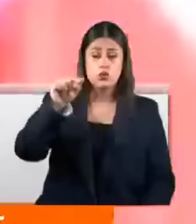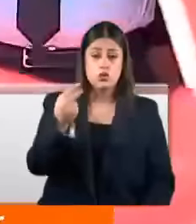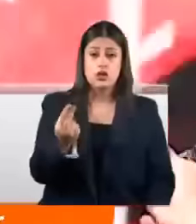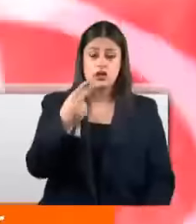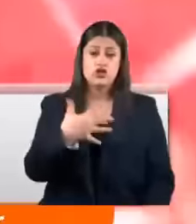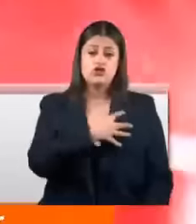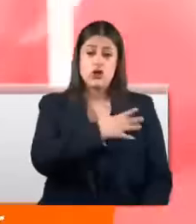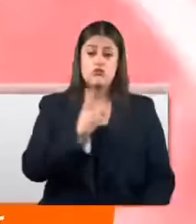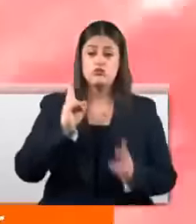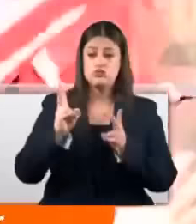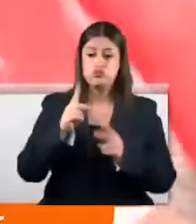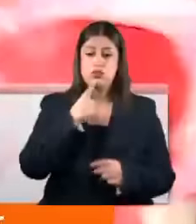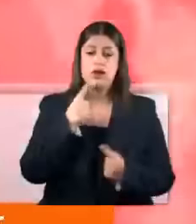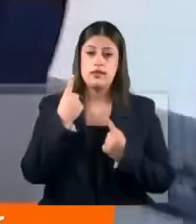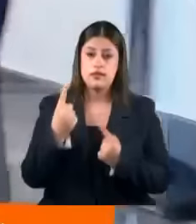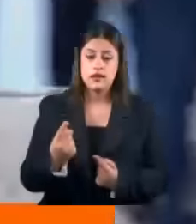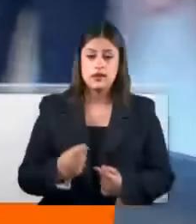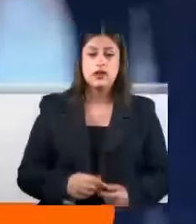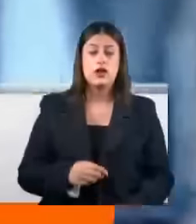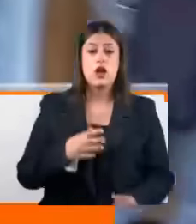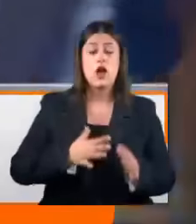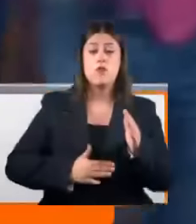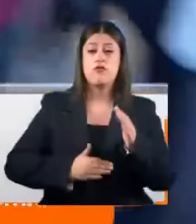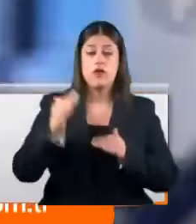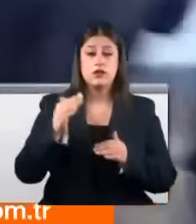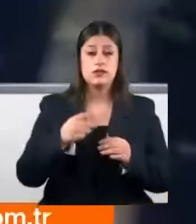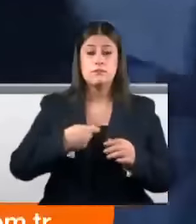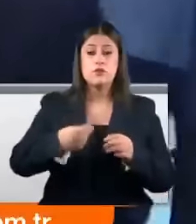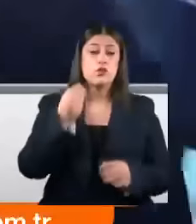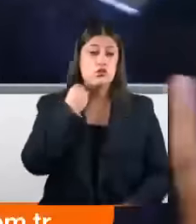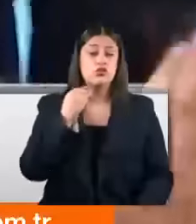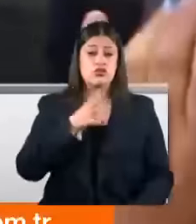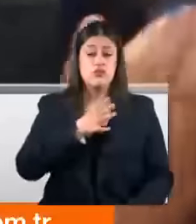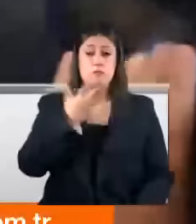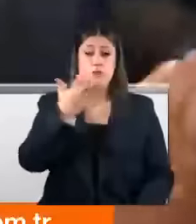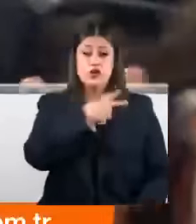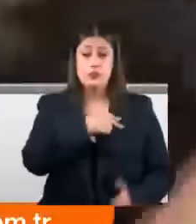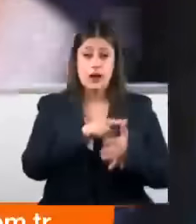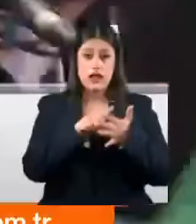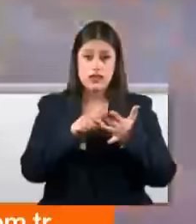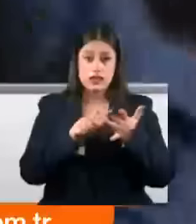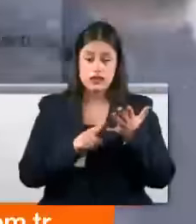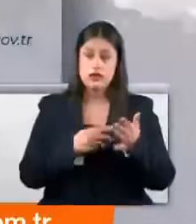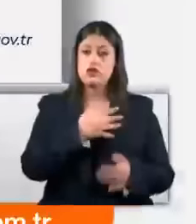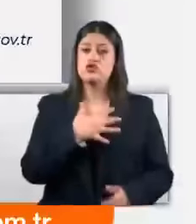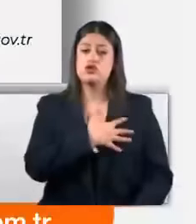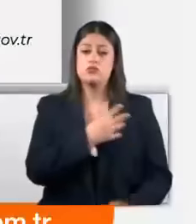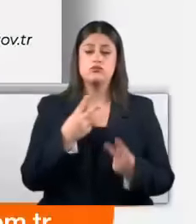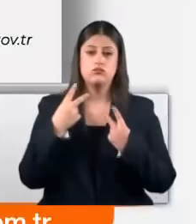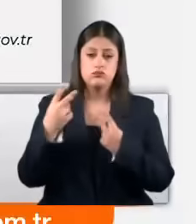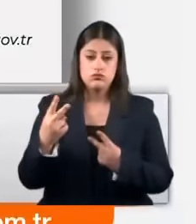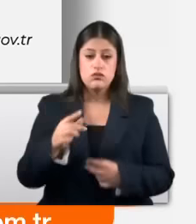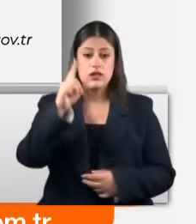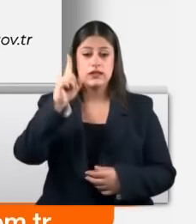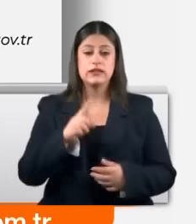%67.7'si CHP'li belediyelere ait. En fazla prim borcu olan 5 belediye de CHP'li. Listenin